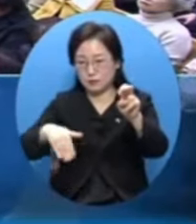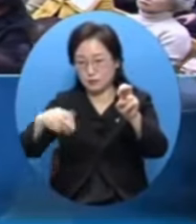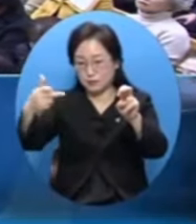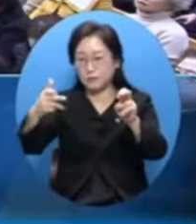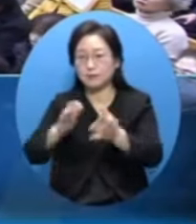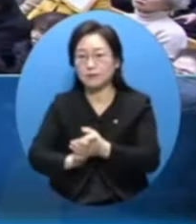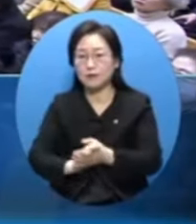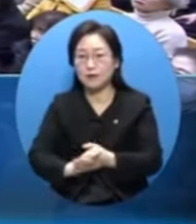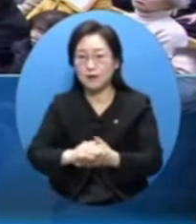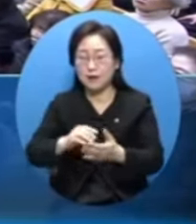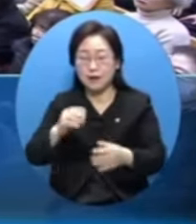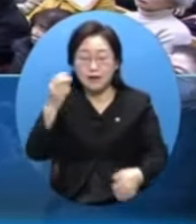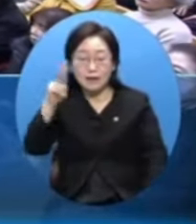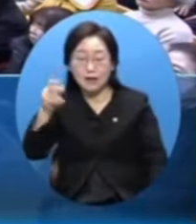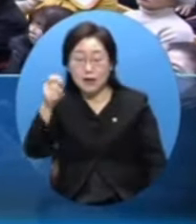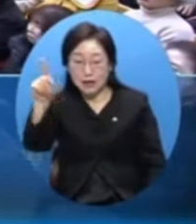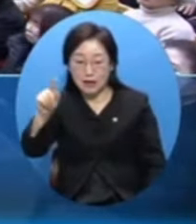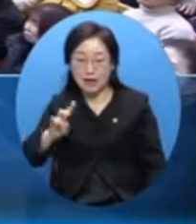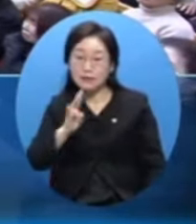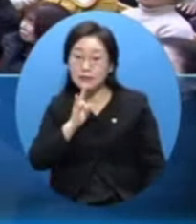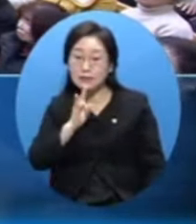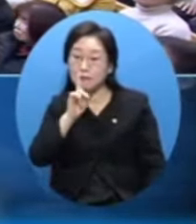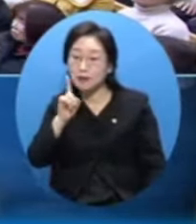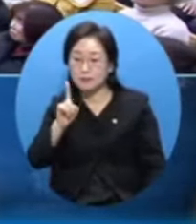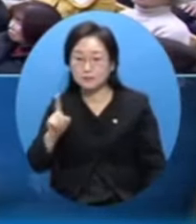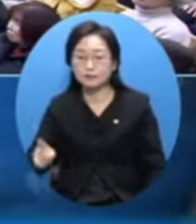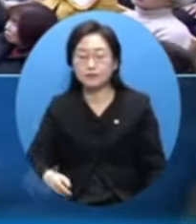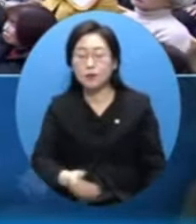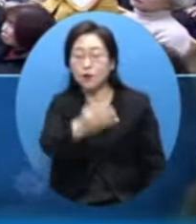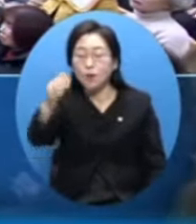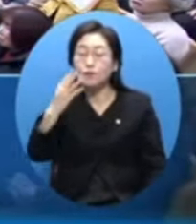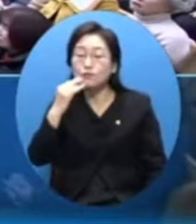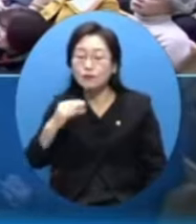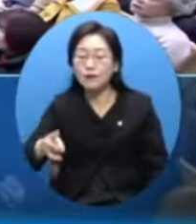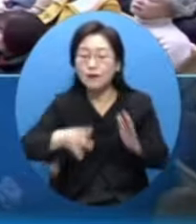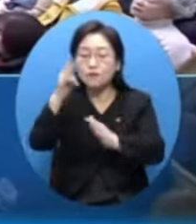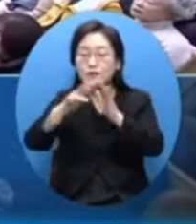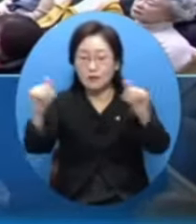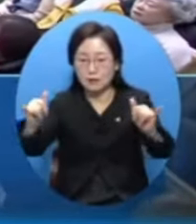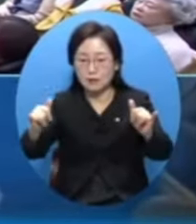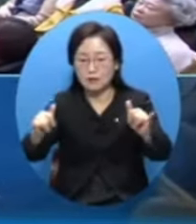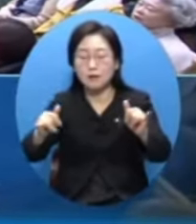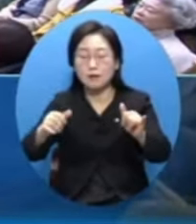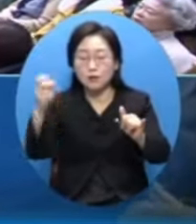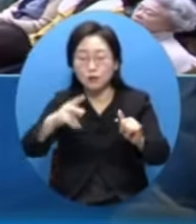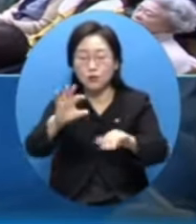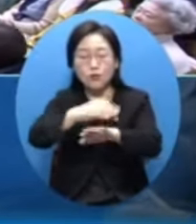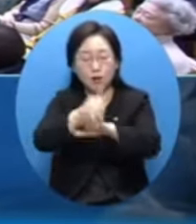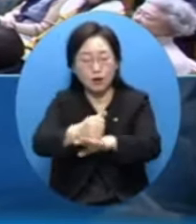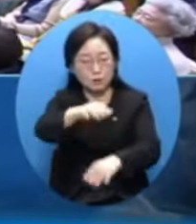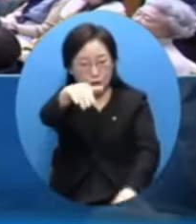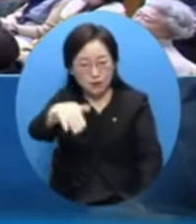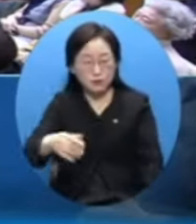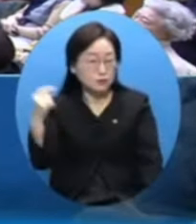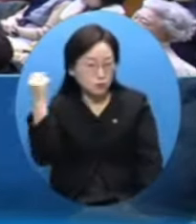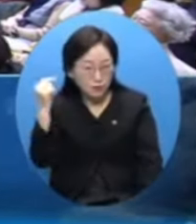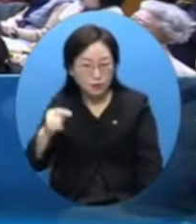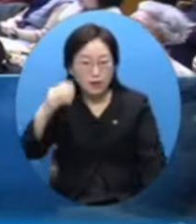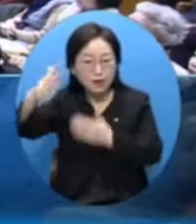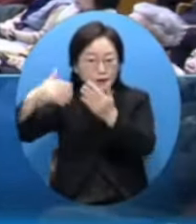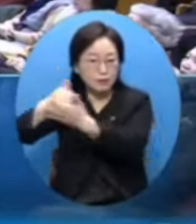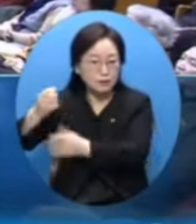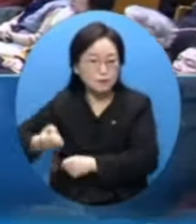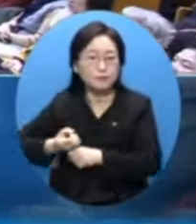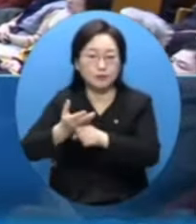17절입니다 야셰엘이 이르되 온 유다와 예루살렘 주민과 여호사밧 왕이여 들을지어다. 여호와께서 이같이